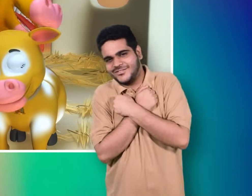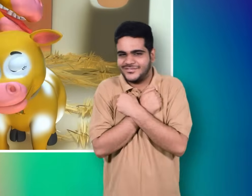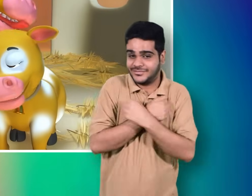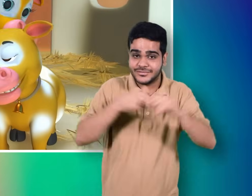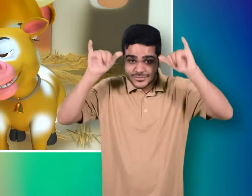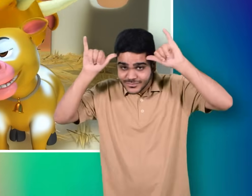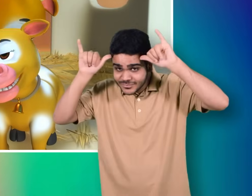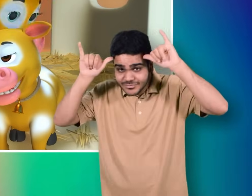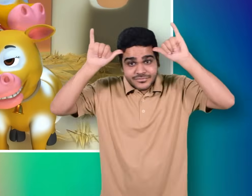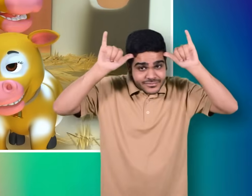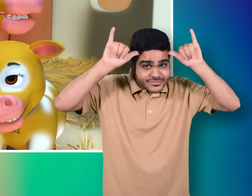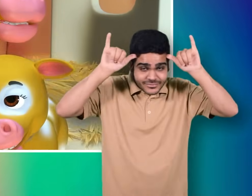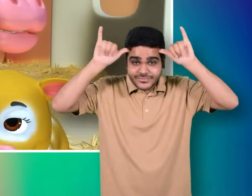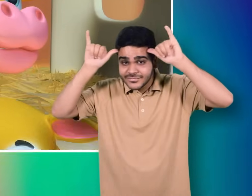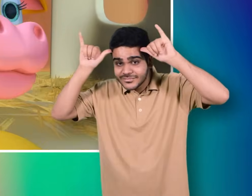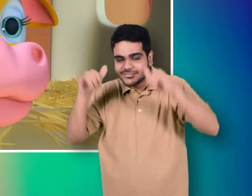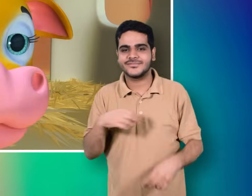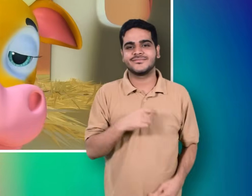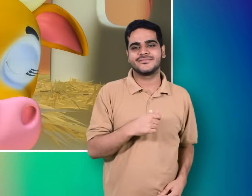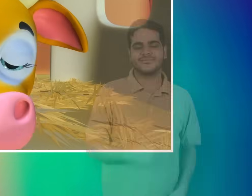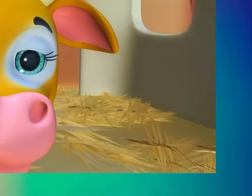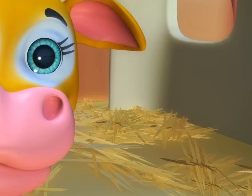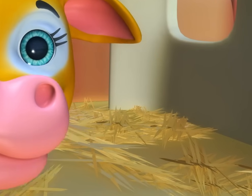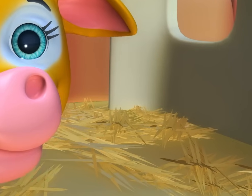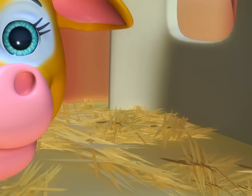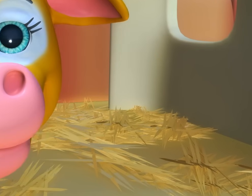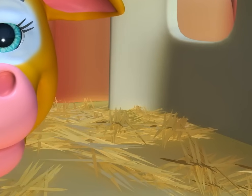प्यारी मेरी गैया।